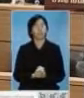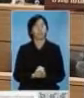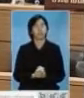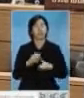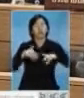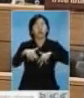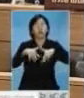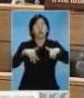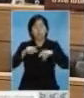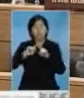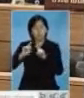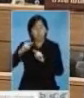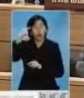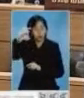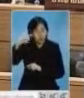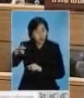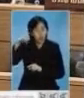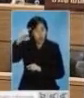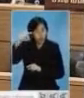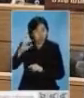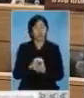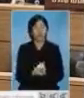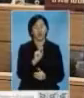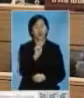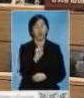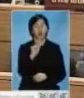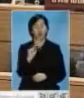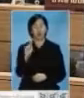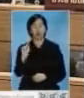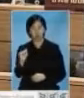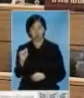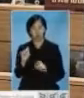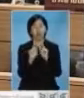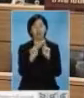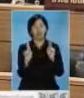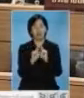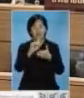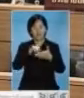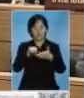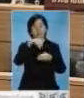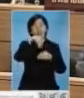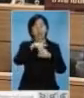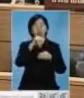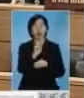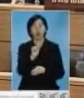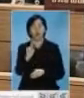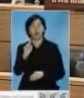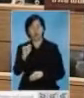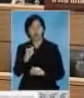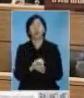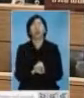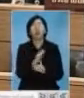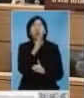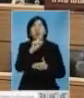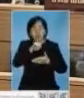พี่น้องประชาชนคงได้ทราบนะครับว่ากกต.ที่เรารู้จักกันดีในขณะนี้เพราะว่าทุกที่ที่มี